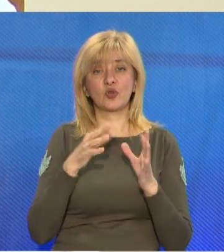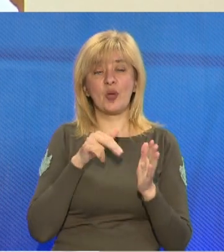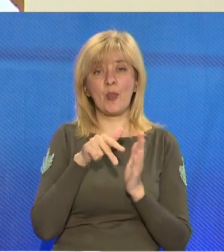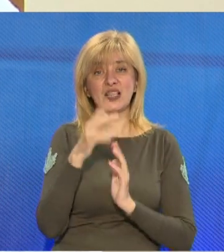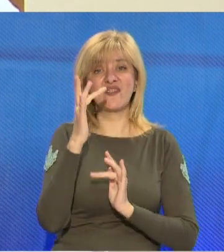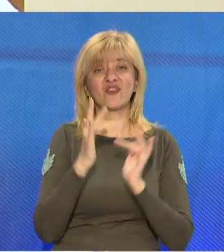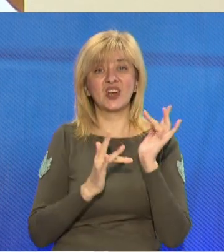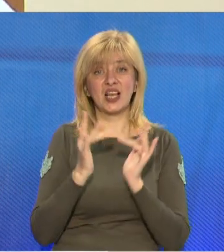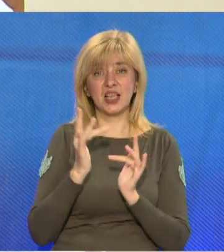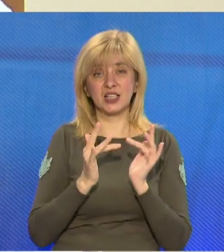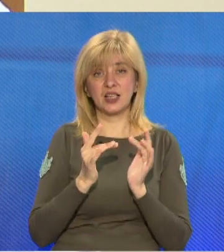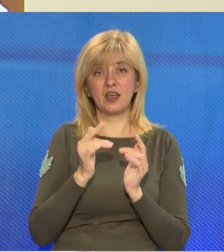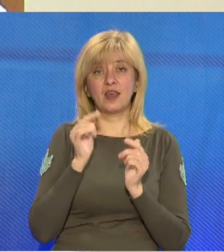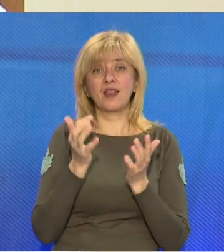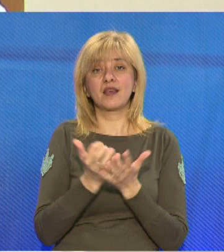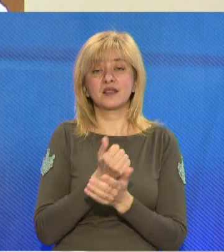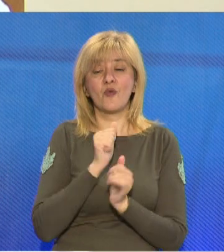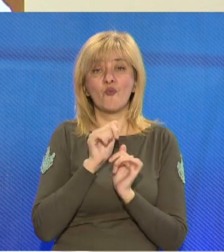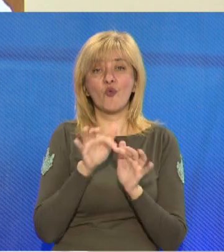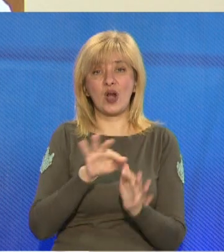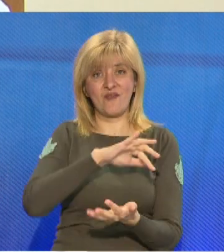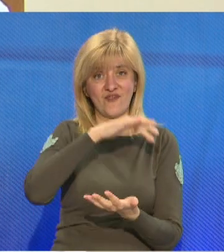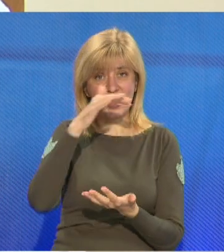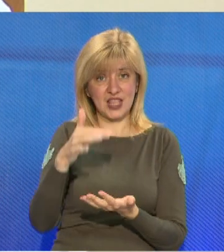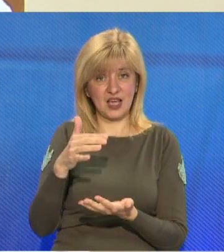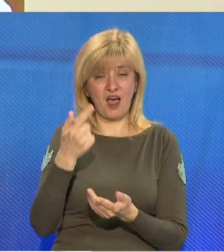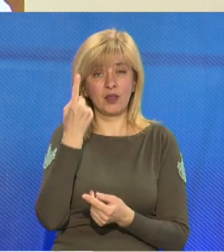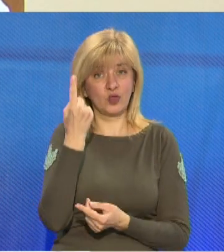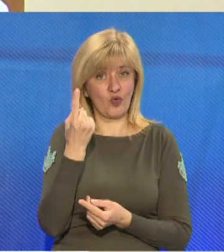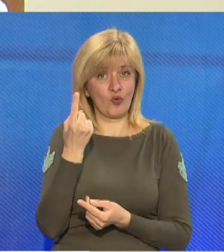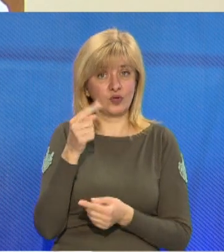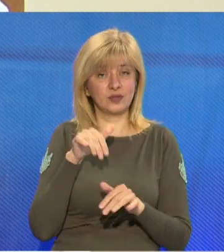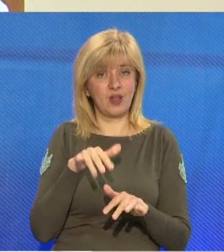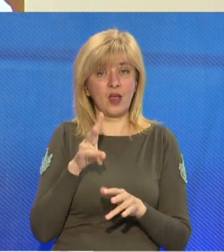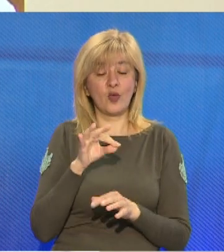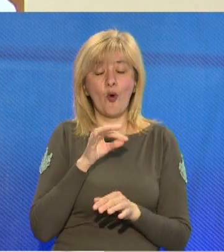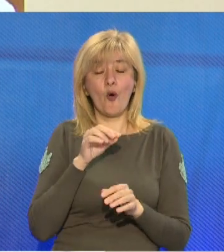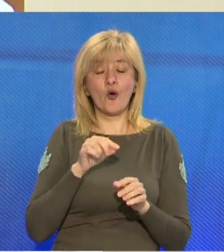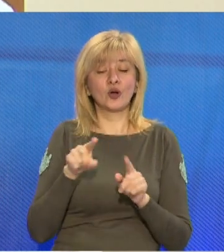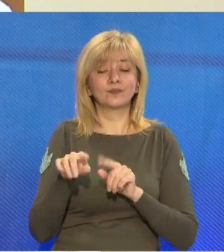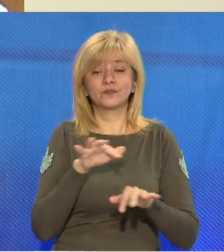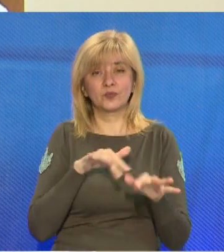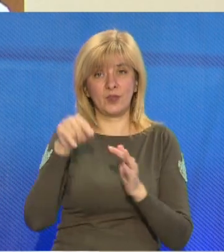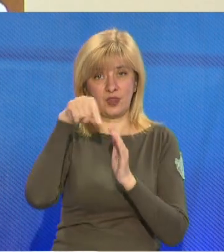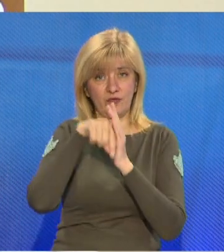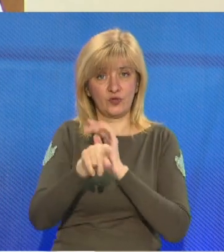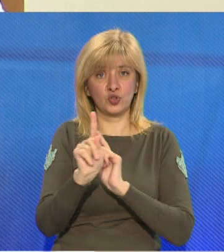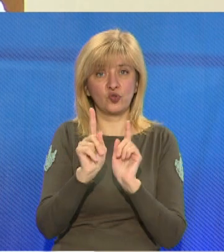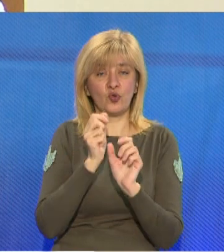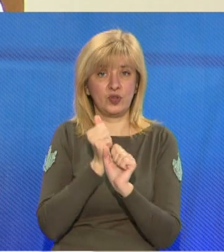лес, где-то вот найти муравейник, это одно дело, а вот посмотреть за тем, как там они бегают, что они делают, что у них